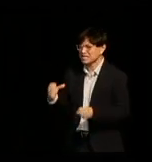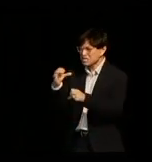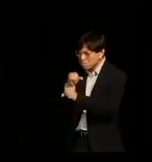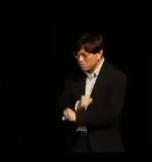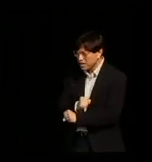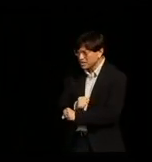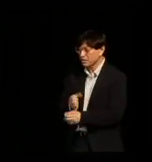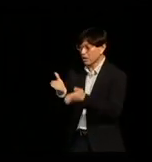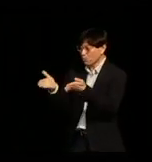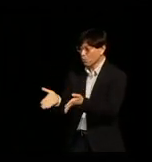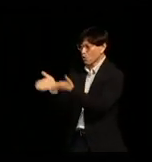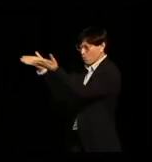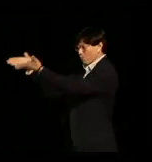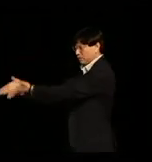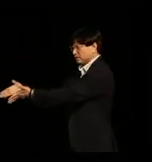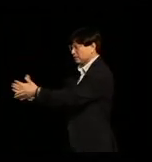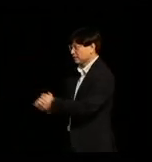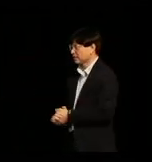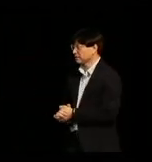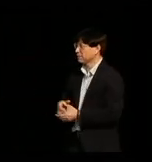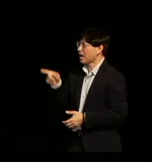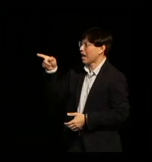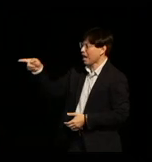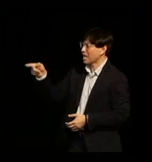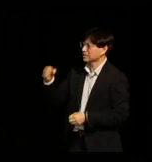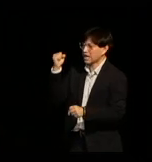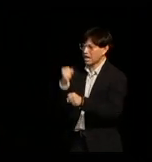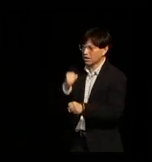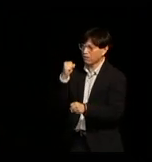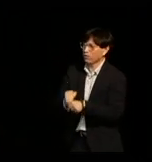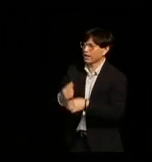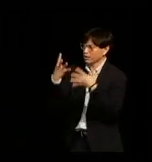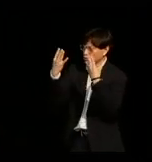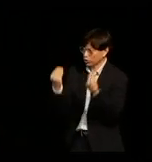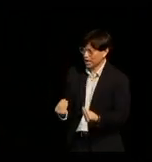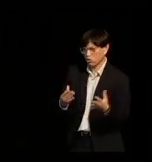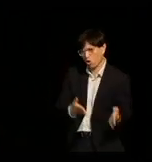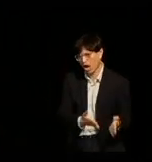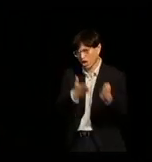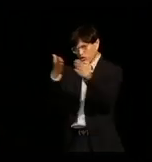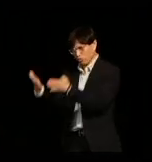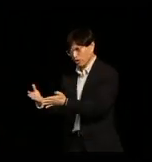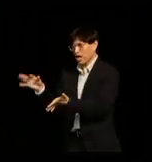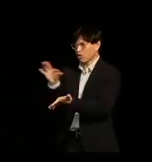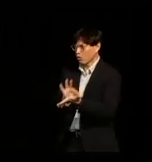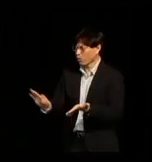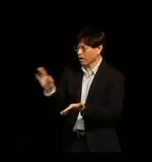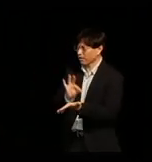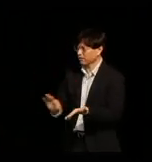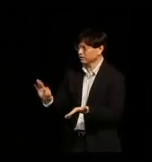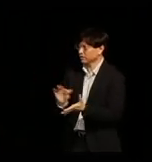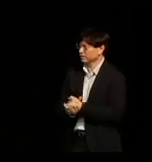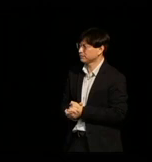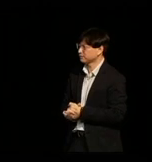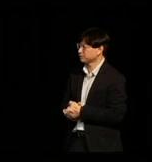solo ha lavorato abbondantemente con noi per la realizzazione di questo vademecum ma anche perché questa mattina ci onora della sua